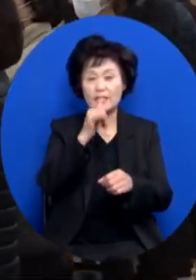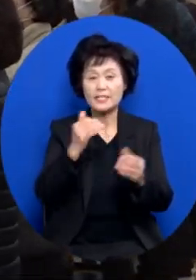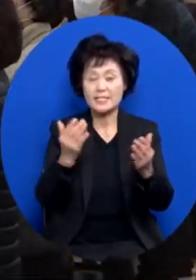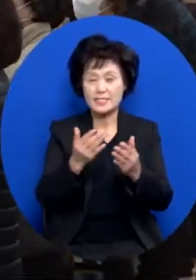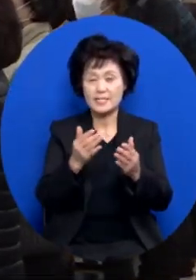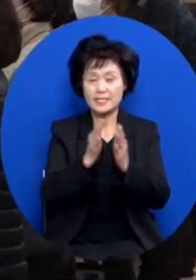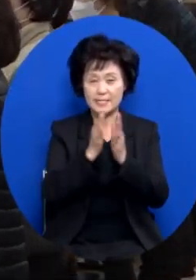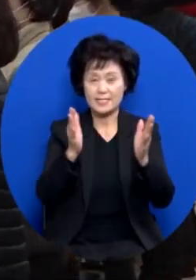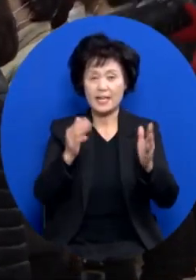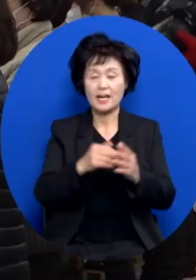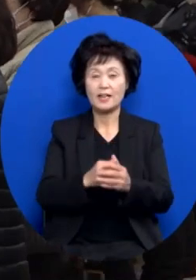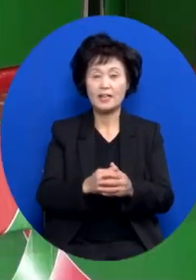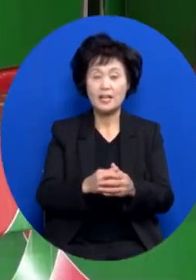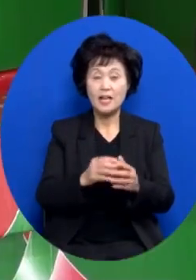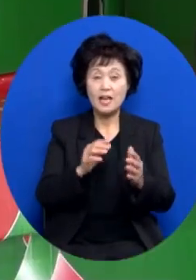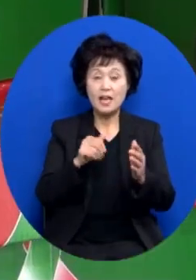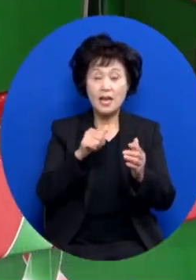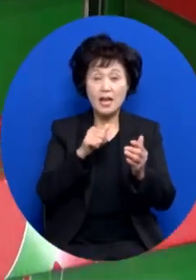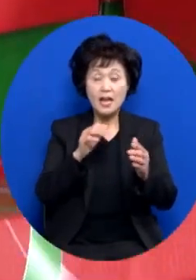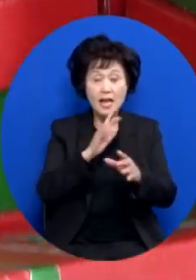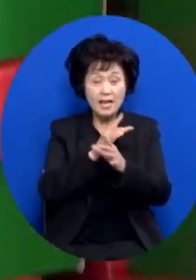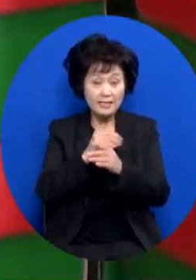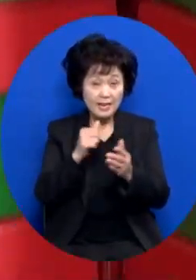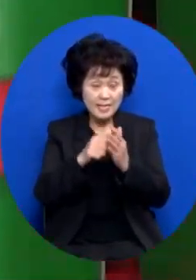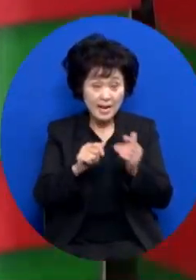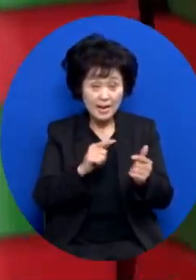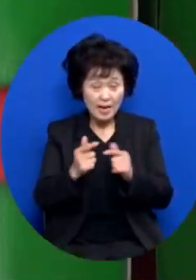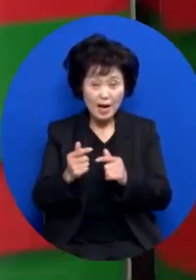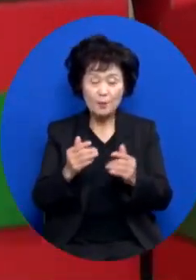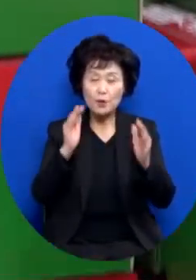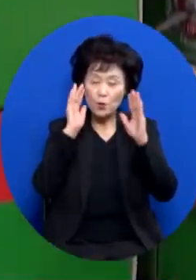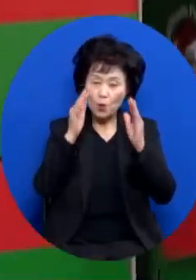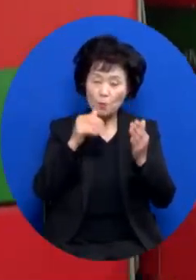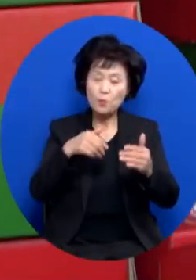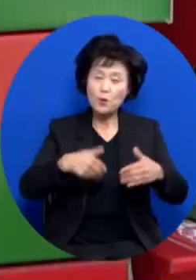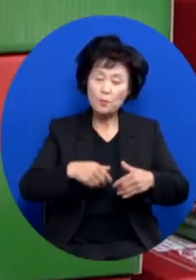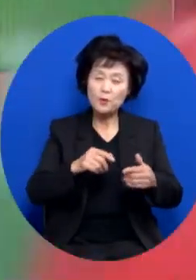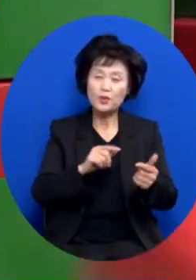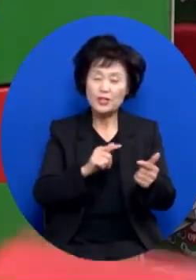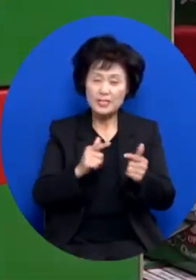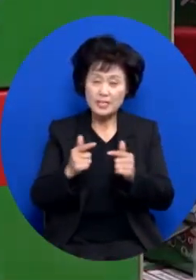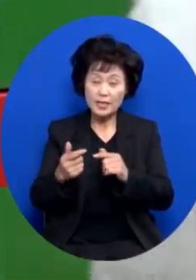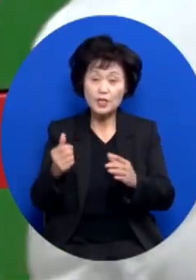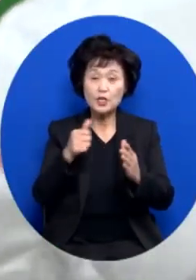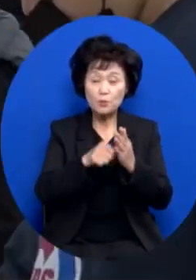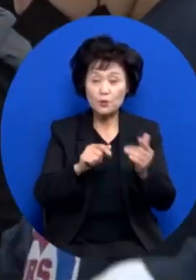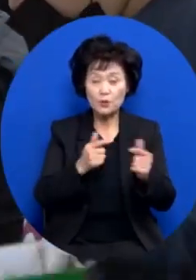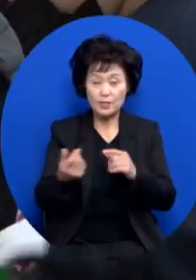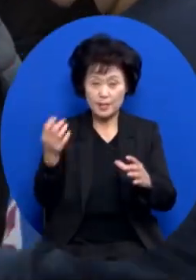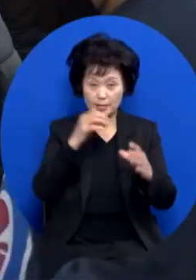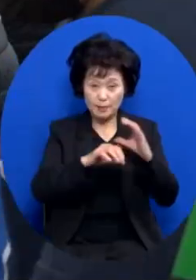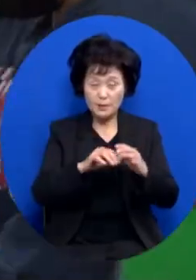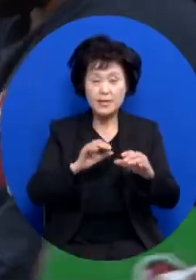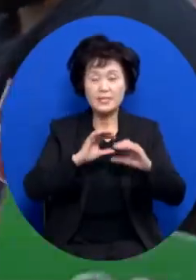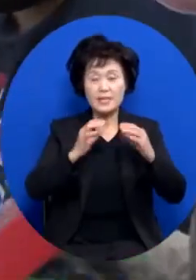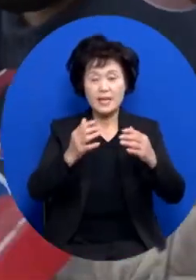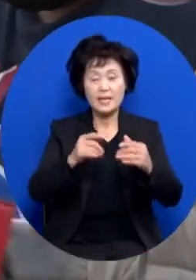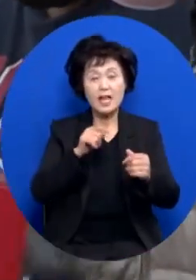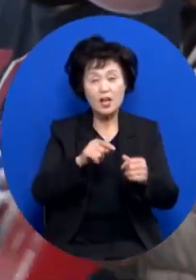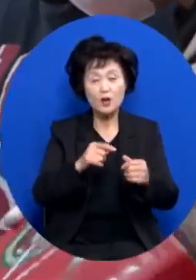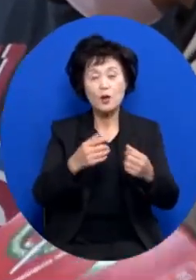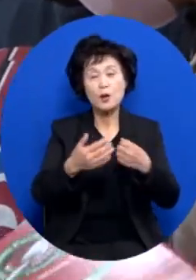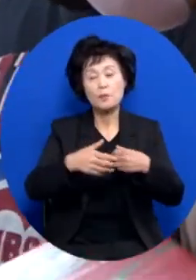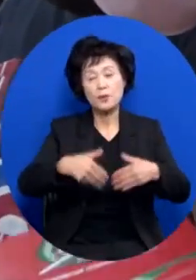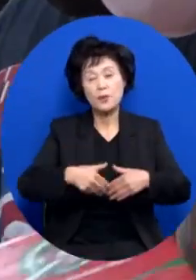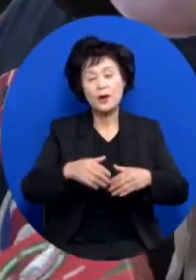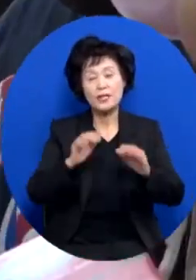시작했습니다. 장난감, 학용품 등 다양한 선물을 채워 넣은 선물 상자를 전 세계 도움이 필요한 아이들에게 전달해